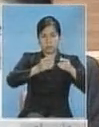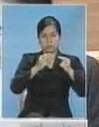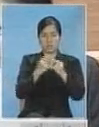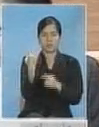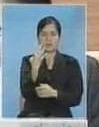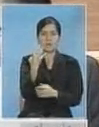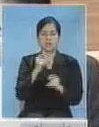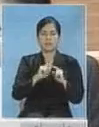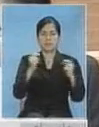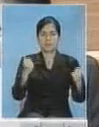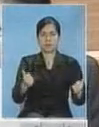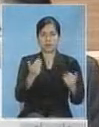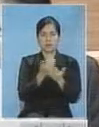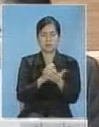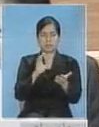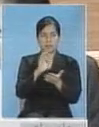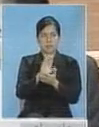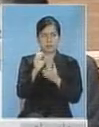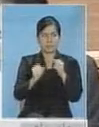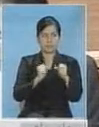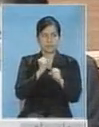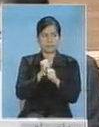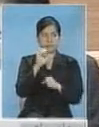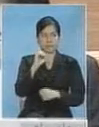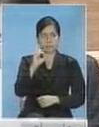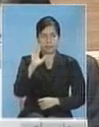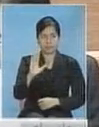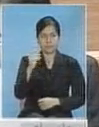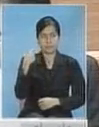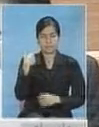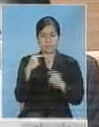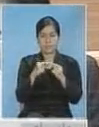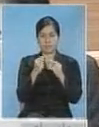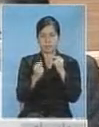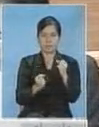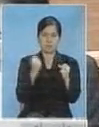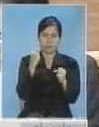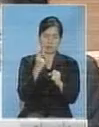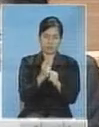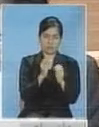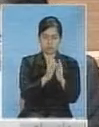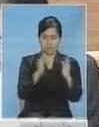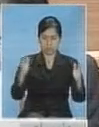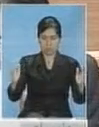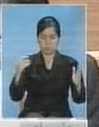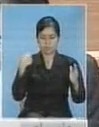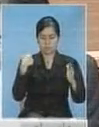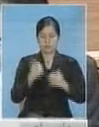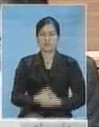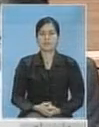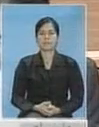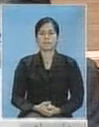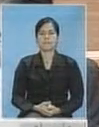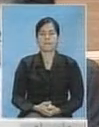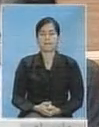แต่มางบประมาณปี2555ทำเป็นงบผูกพัน2ปีนะครับทำเป็นงบผูกพัน2ปีนะ